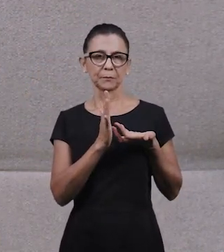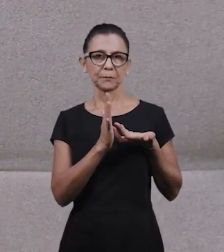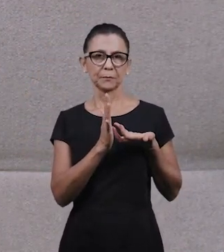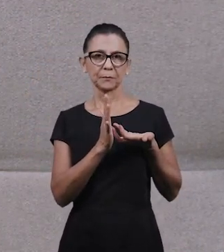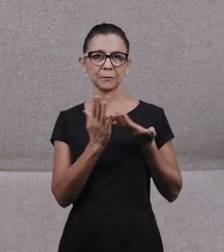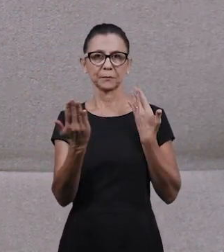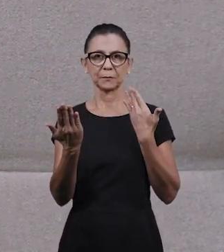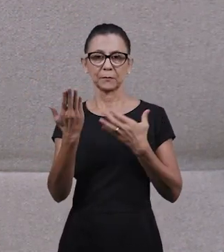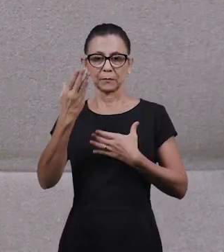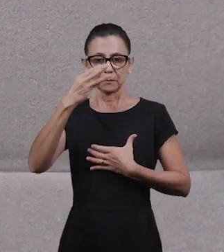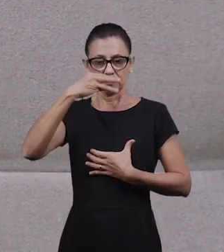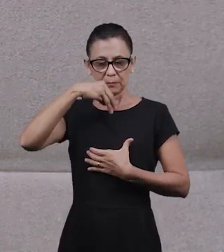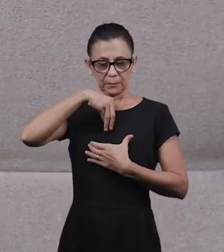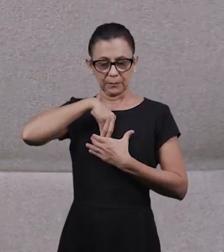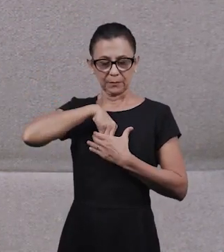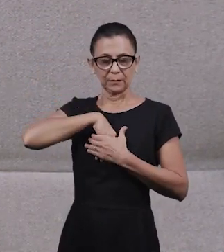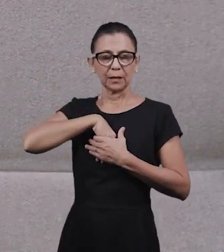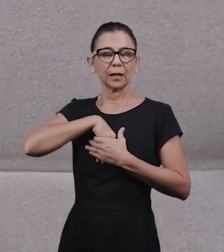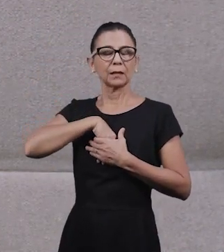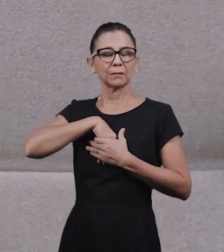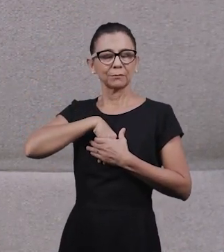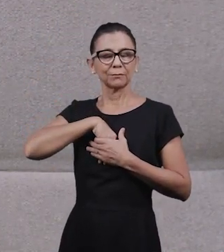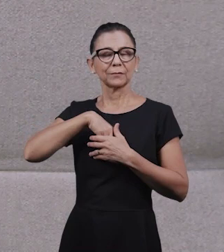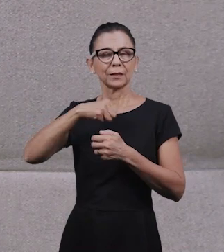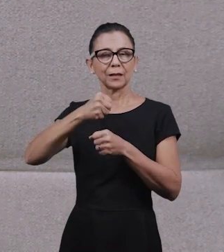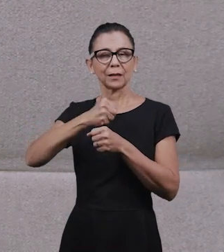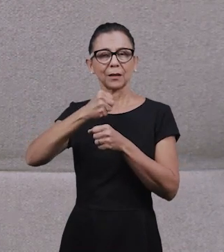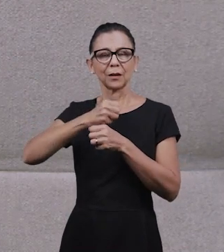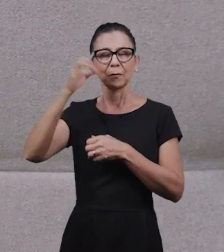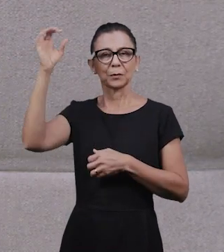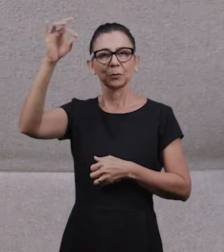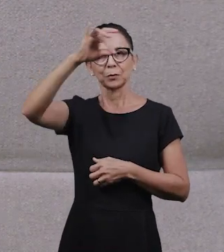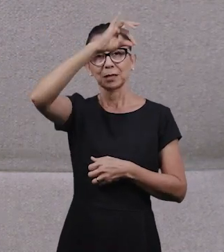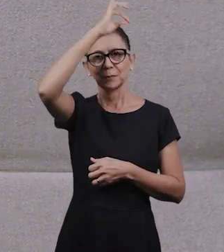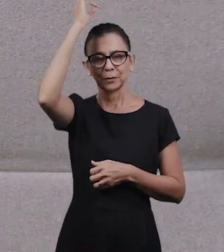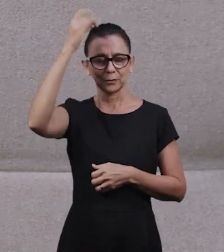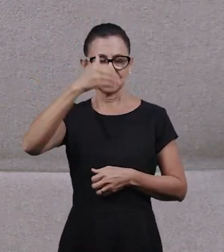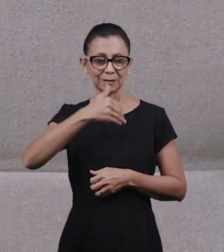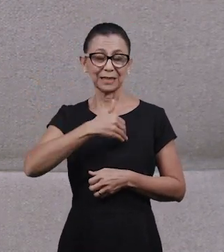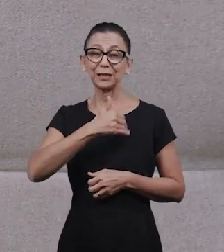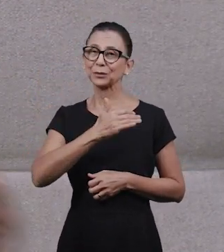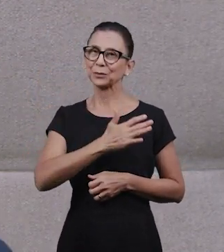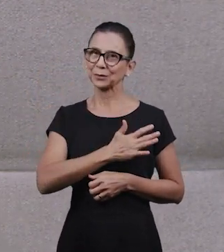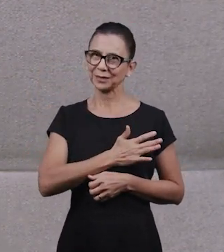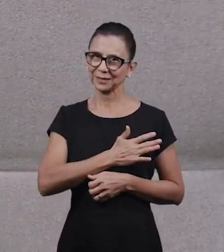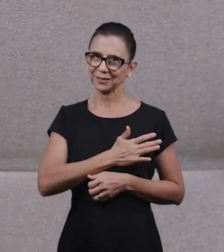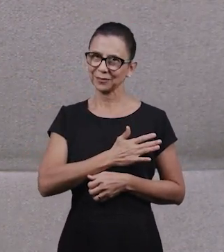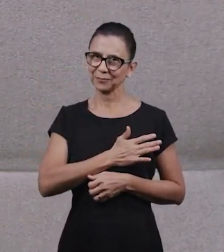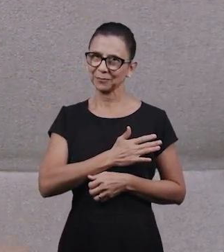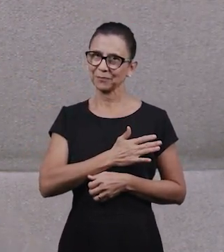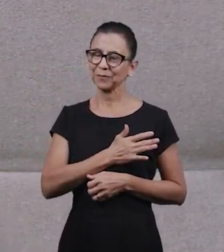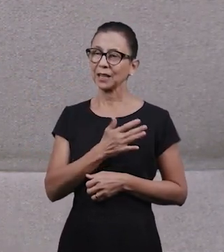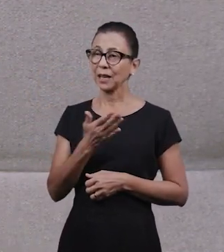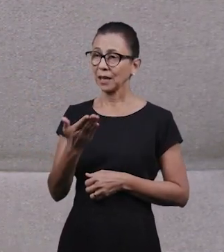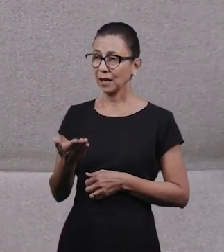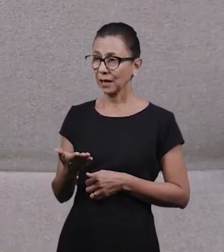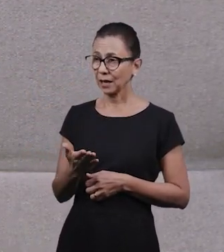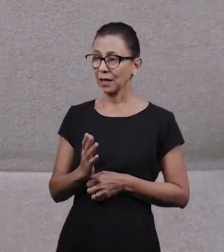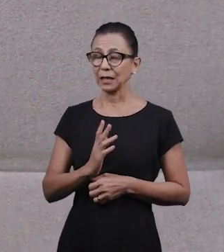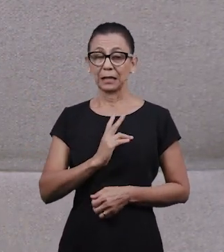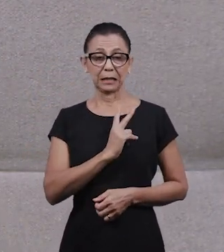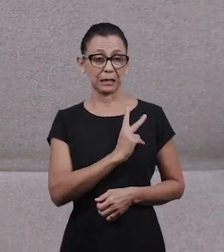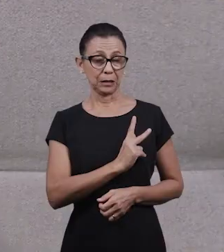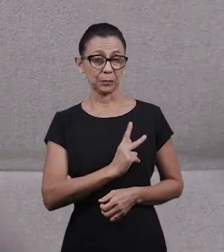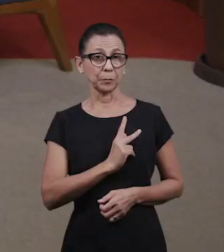l'intérieur. Cela parle de l'œuvre du Saint-Esprit dans le cœur de l'homme. Paul, Alexandre, et dans